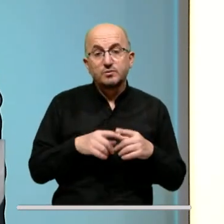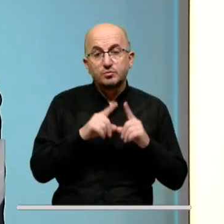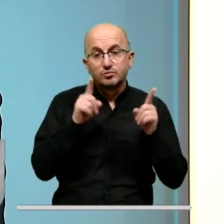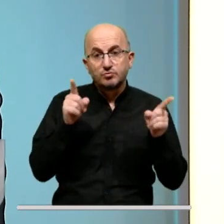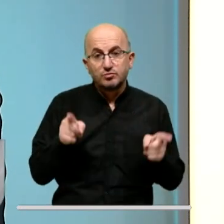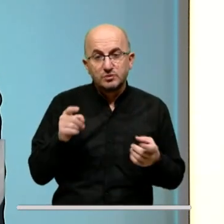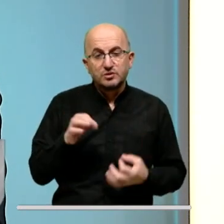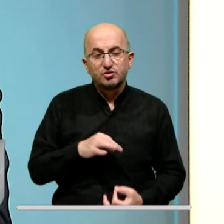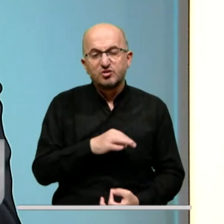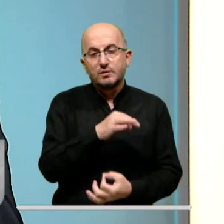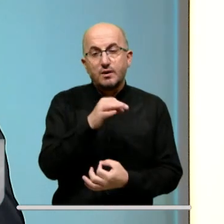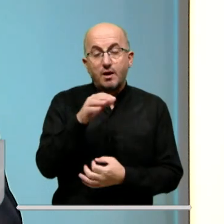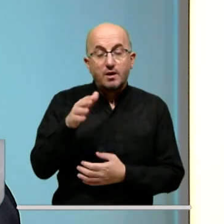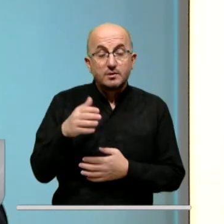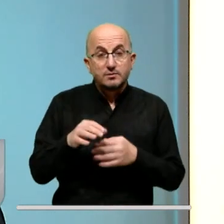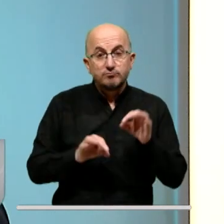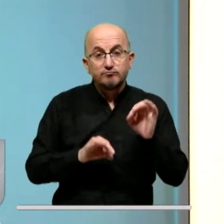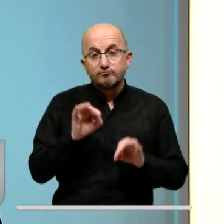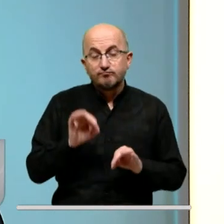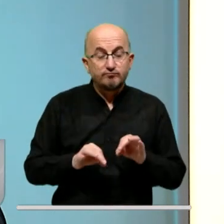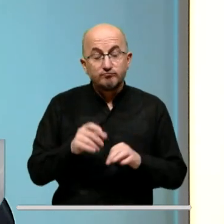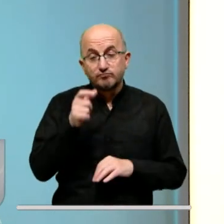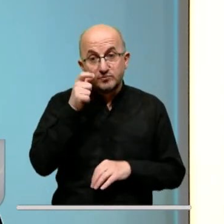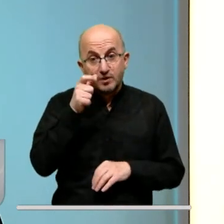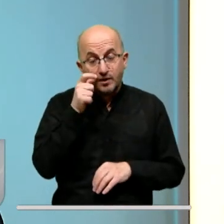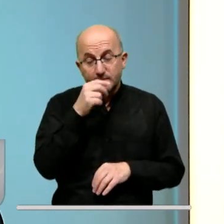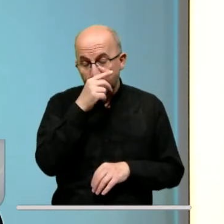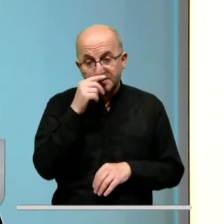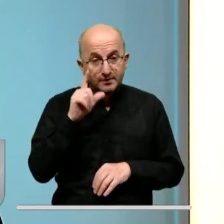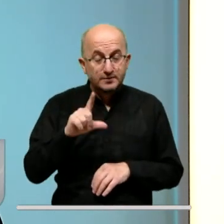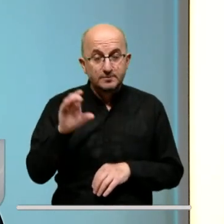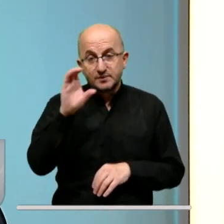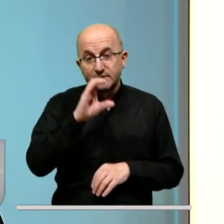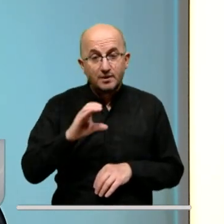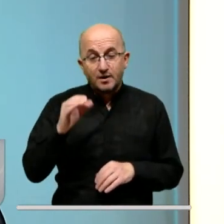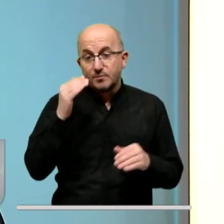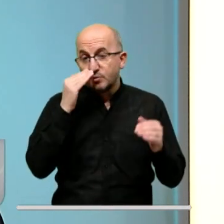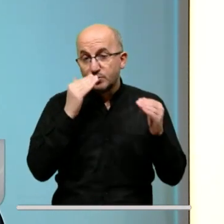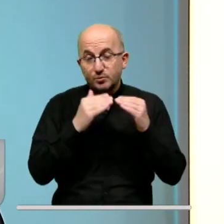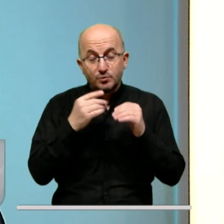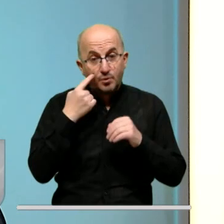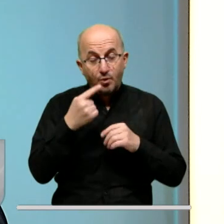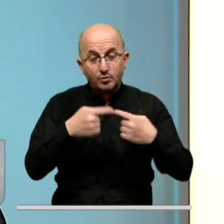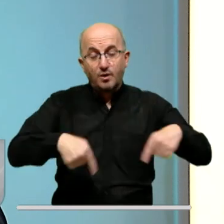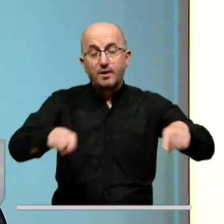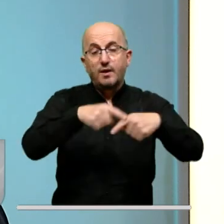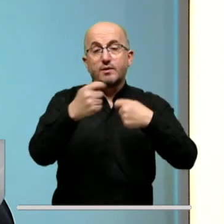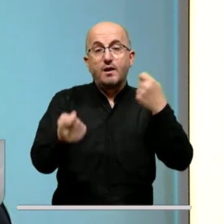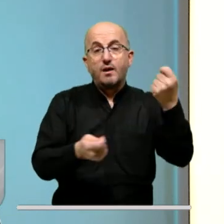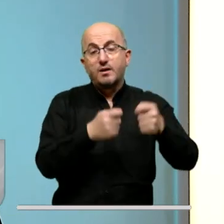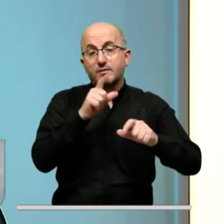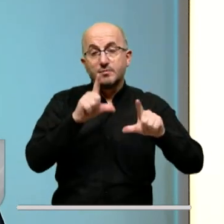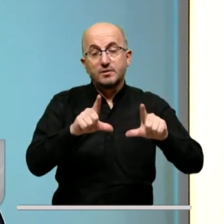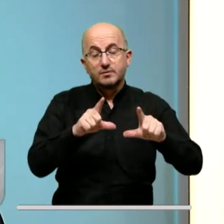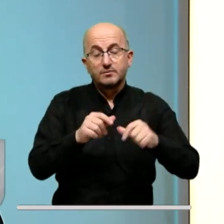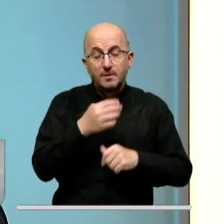ne yapabilirler bunları değerlendirirler fakat bunlara ne yapmaları lazım kesinlikle İslam'ın meşru gördüğü alanda hareket etmeliler Biz bunlara